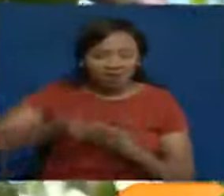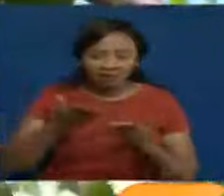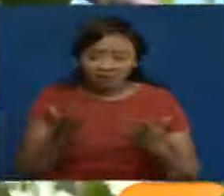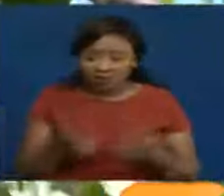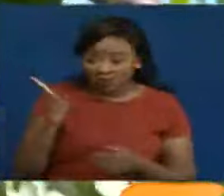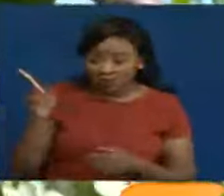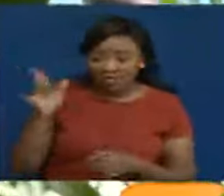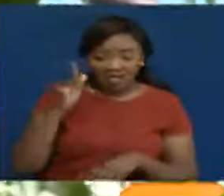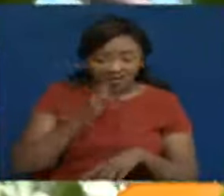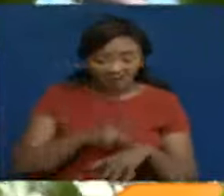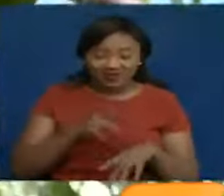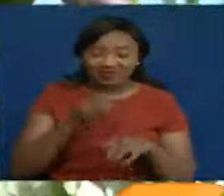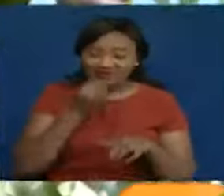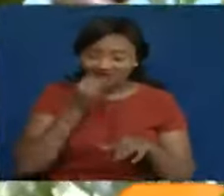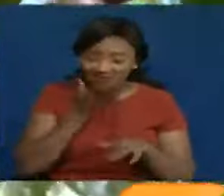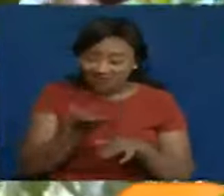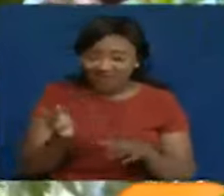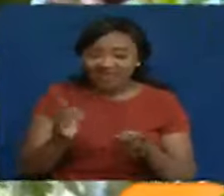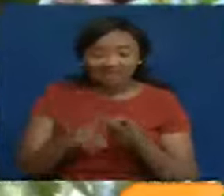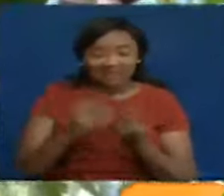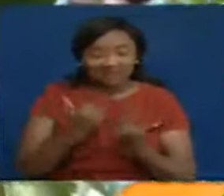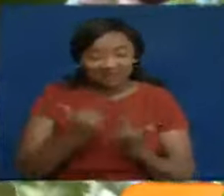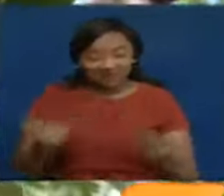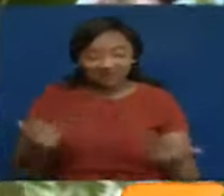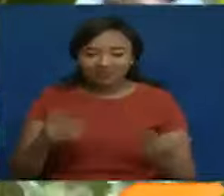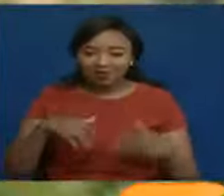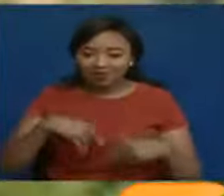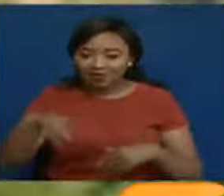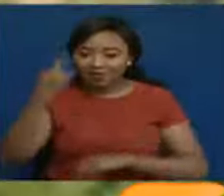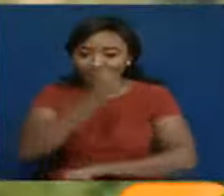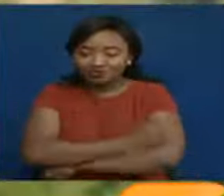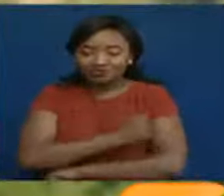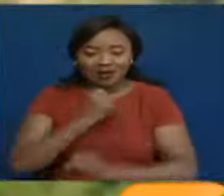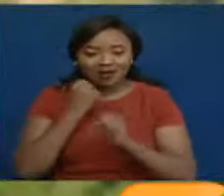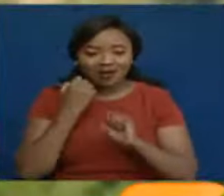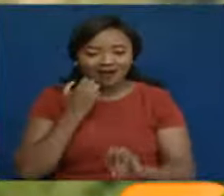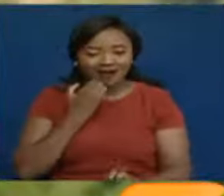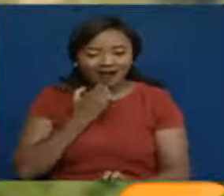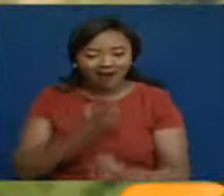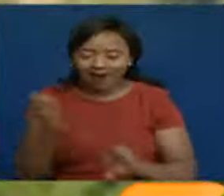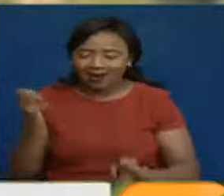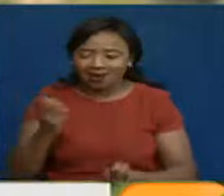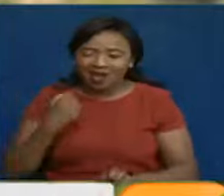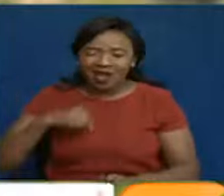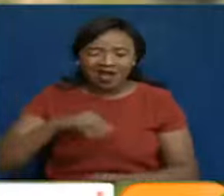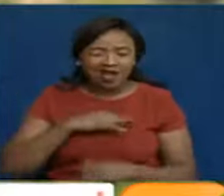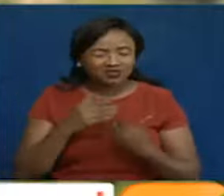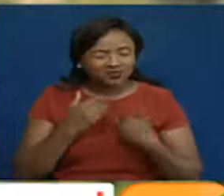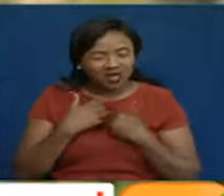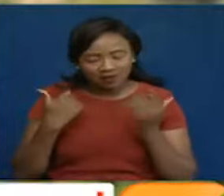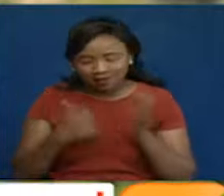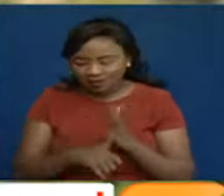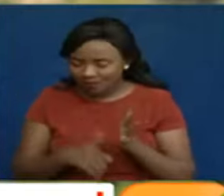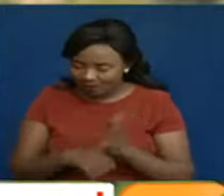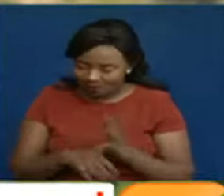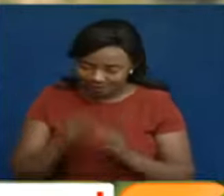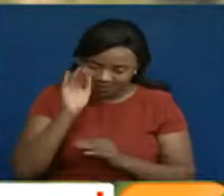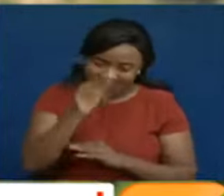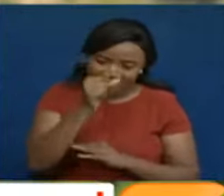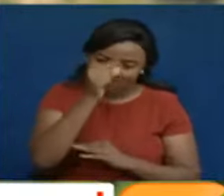shambani yaliyo hatarini, bali pia masomo yametatizika. Sasa tuko na shida hapa. Sasa tunaomba serikali